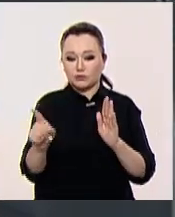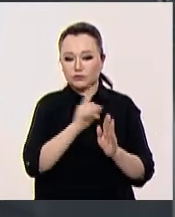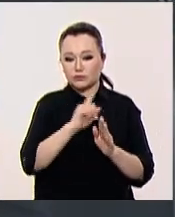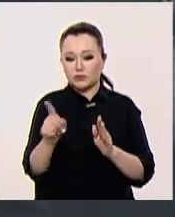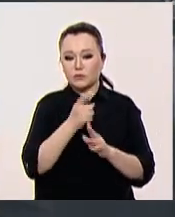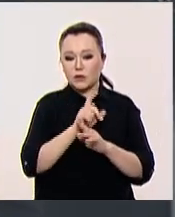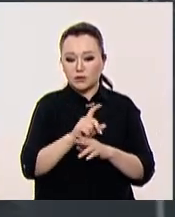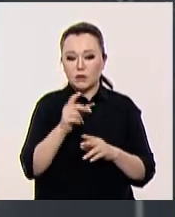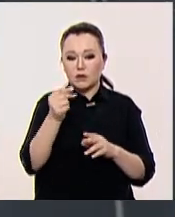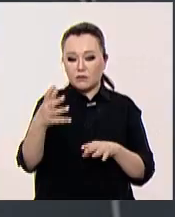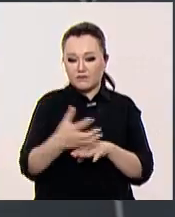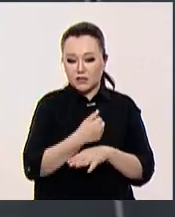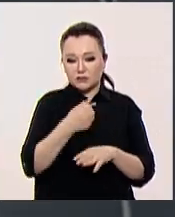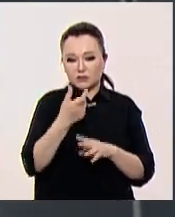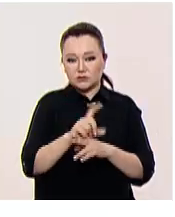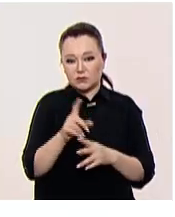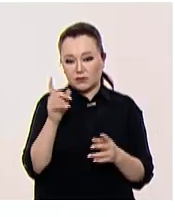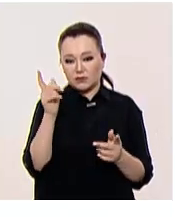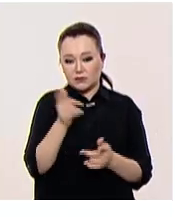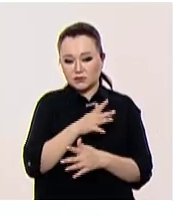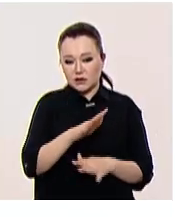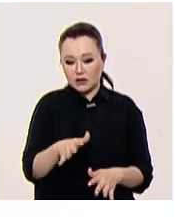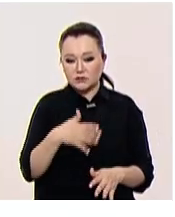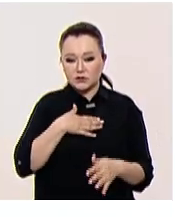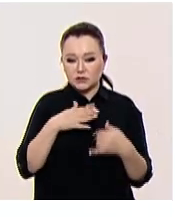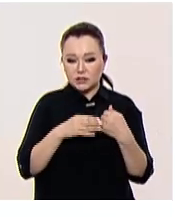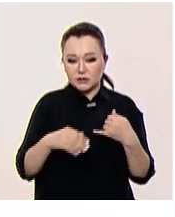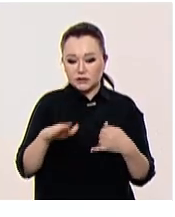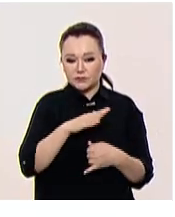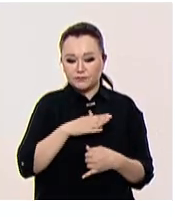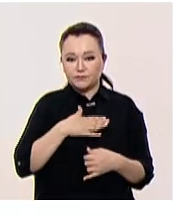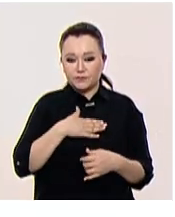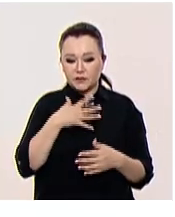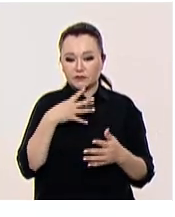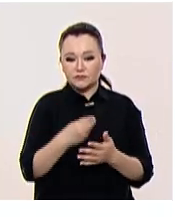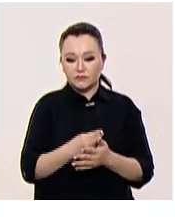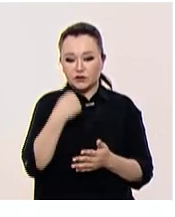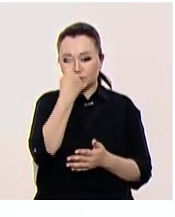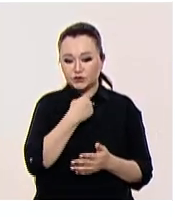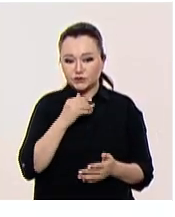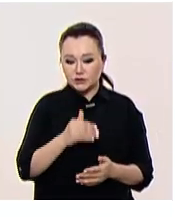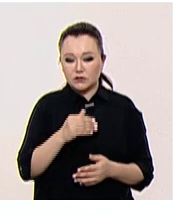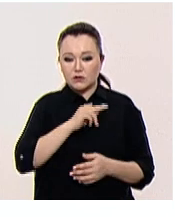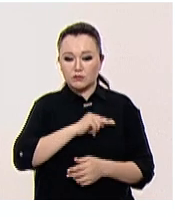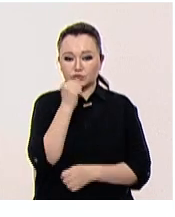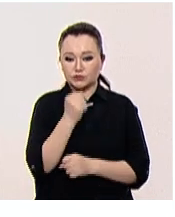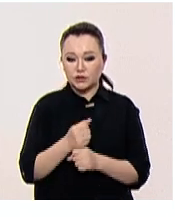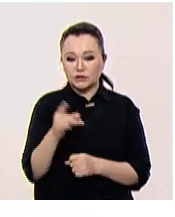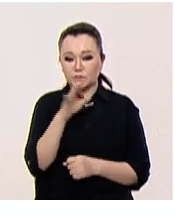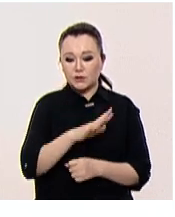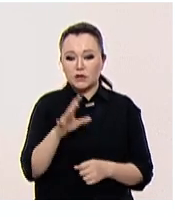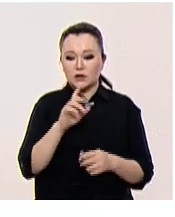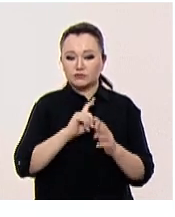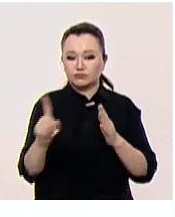дейт. Сондуктан төлөм алуу орунсуз деп эсептейт. У меня земля в частной собственности. Менде жер телими жеке менчикте, жумушлар республикалык жол аркылуу